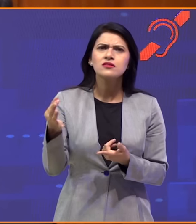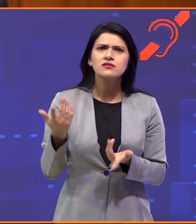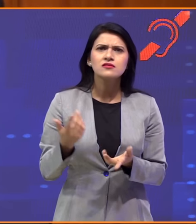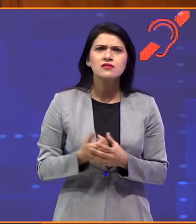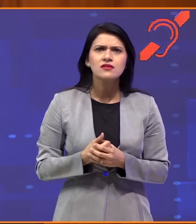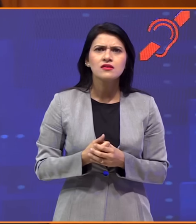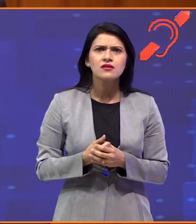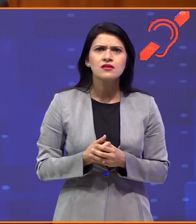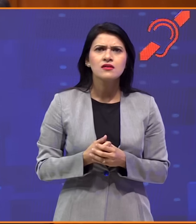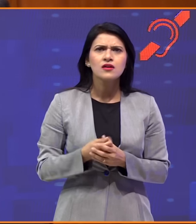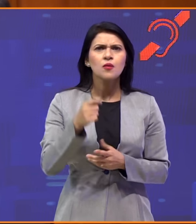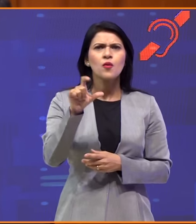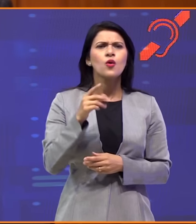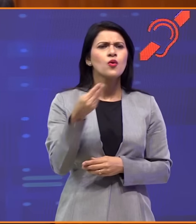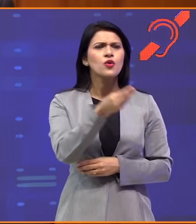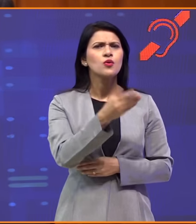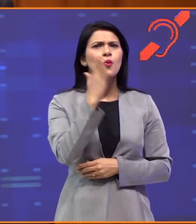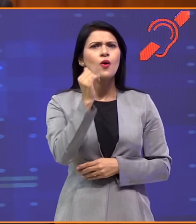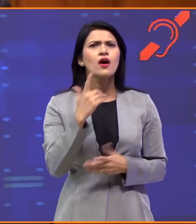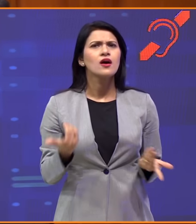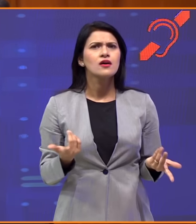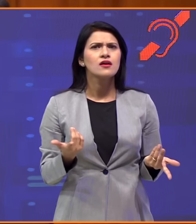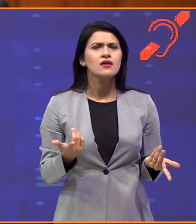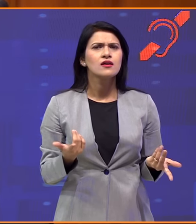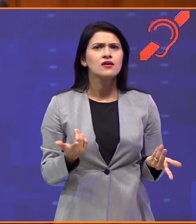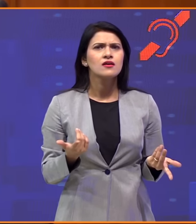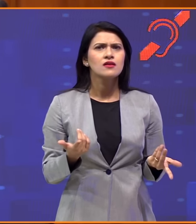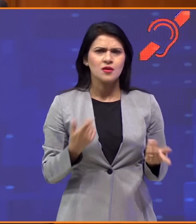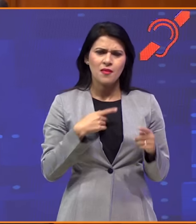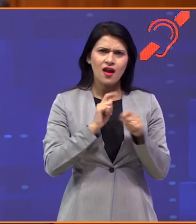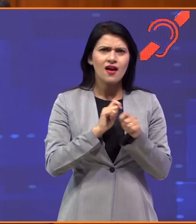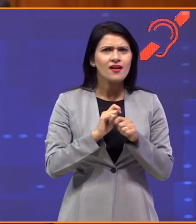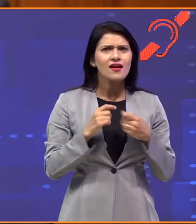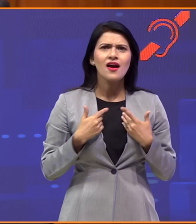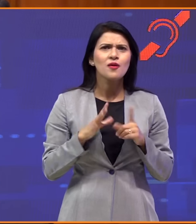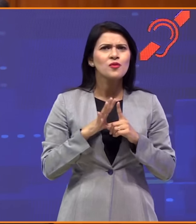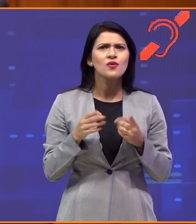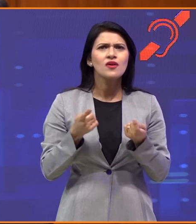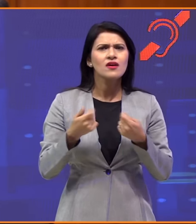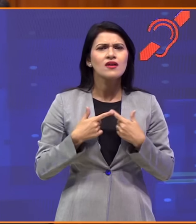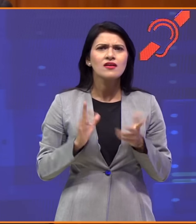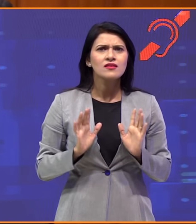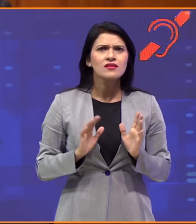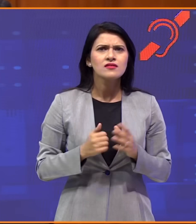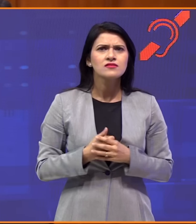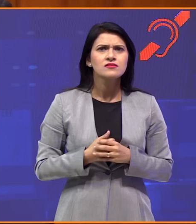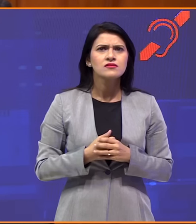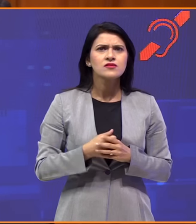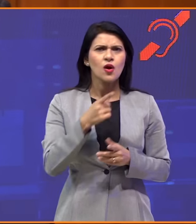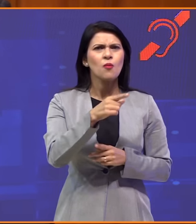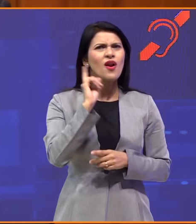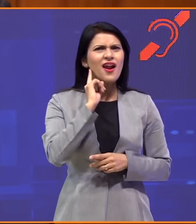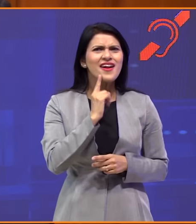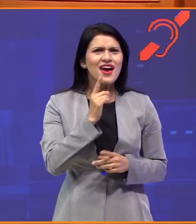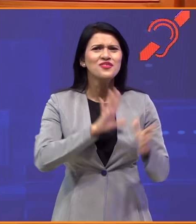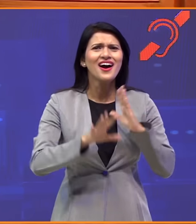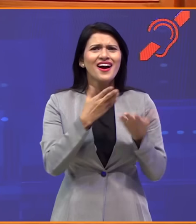तुझे ऐसा इतना पैसा क्यों मिलना चाहिए मैंने कहा क्यों सर मैंने काम किया है नहीं मुझे पता ही नहीं था कि तू गूंगे का रोल कर